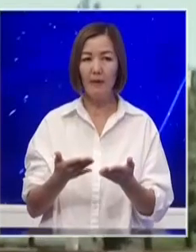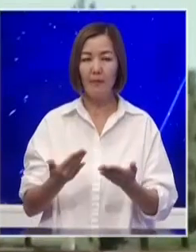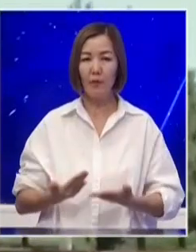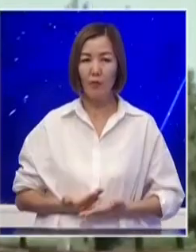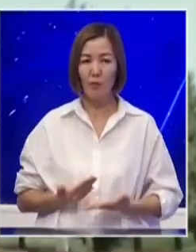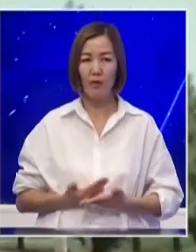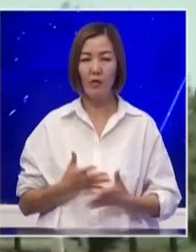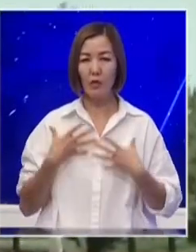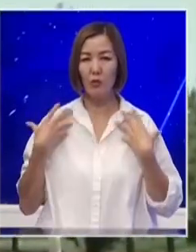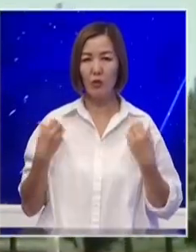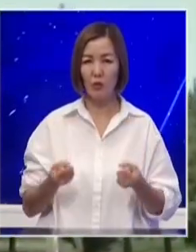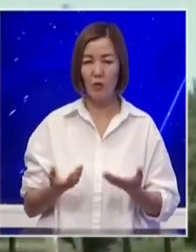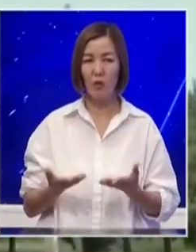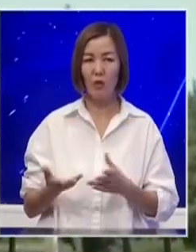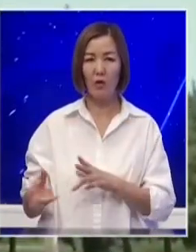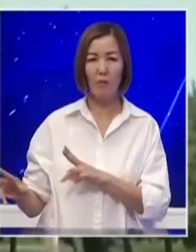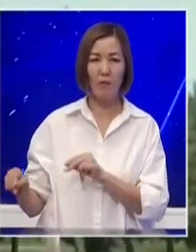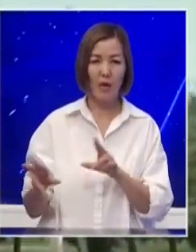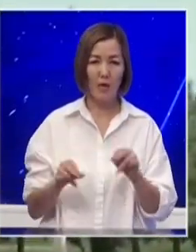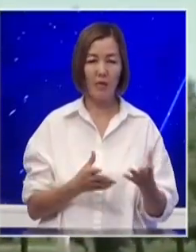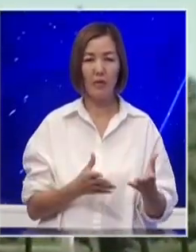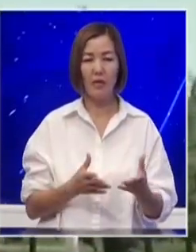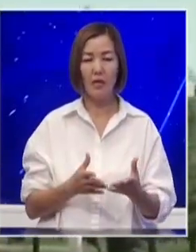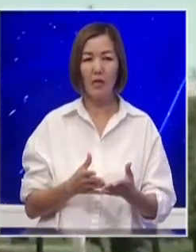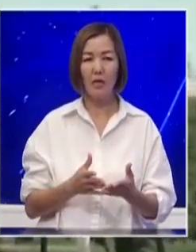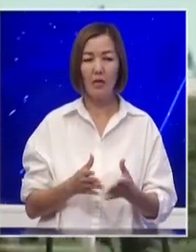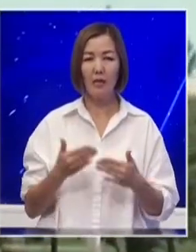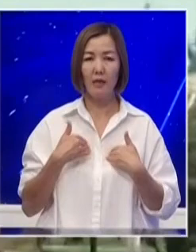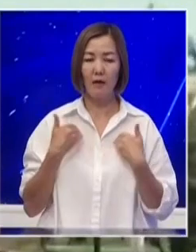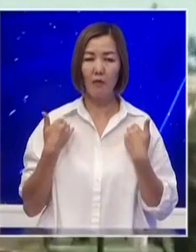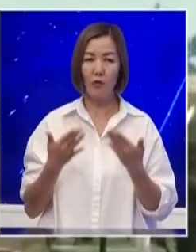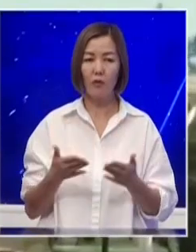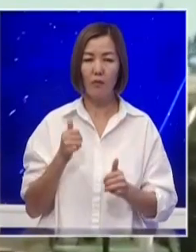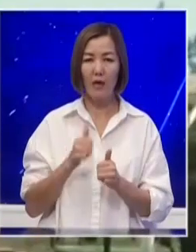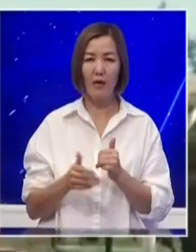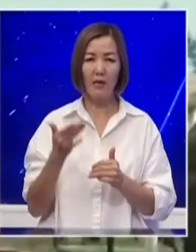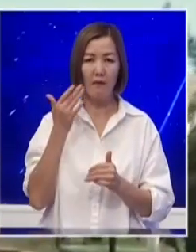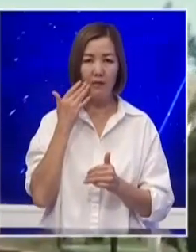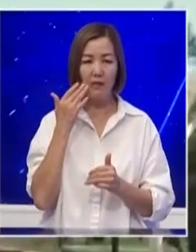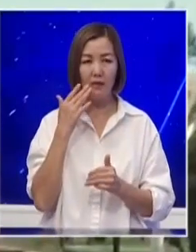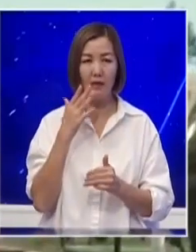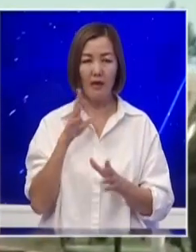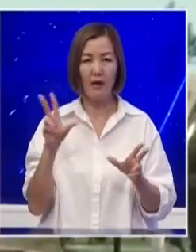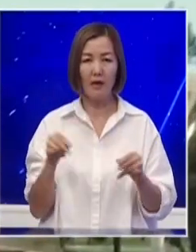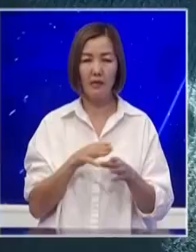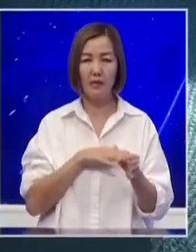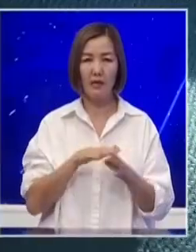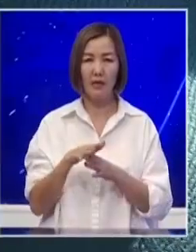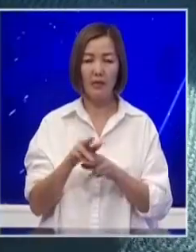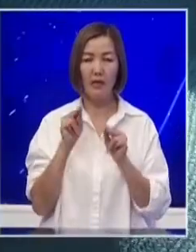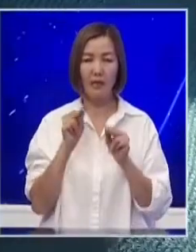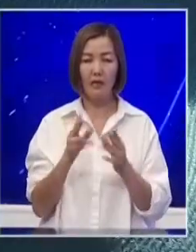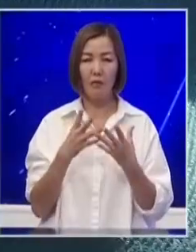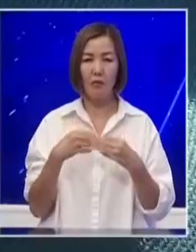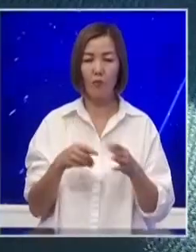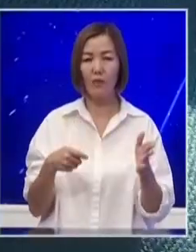Өмірлерінде зор денсаулық, мол бақыт, ашық аспан тілей отырып, әрдайым берген анттарына адал болып,